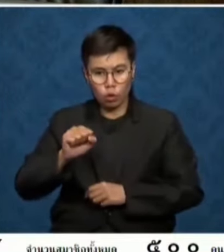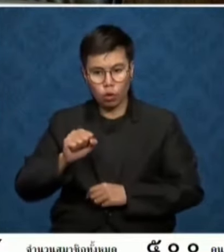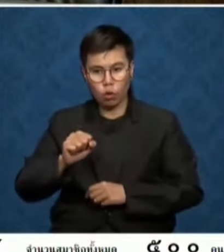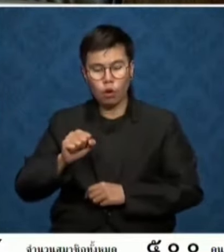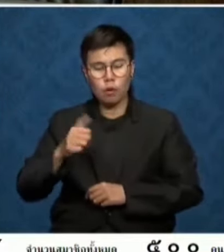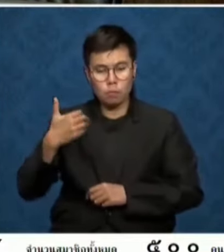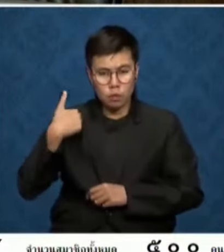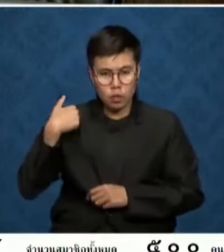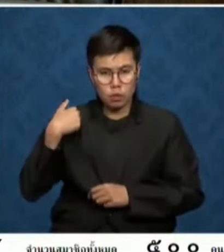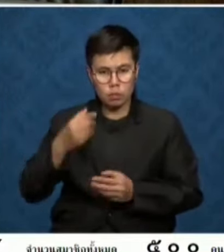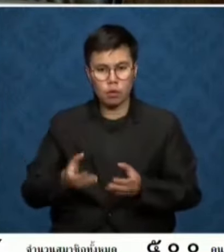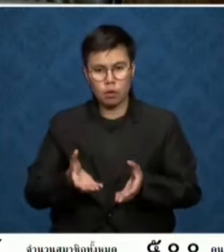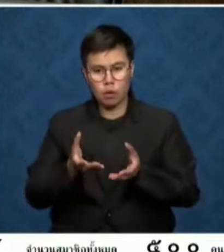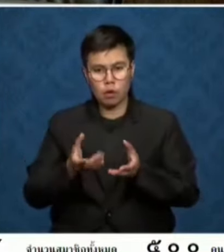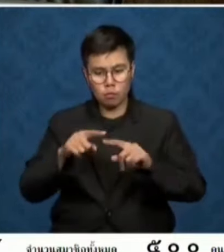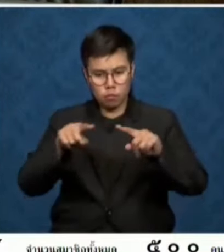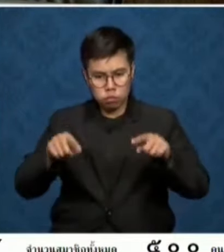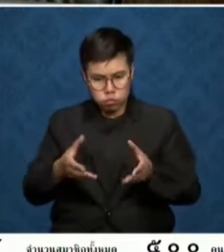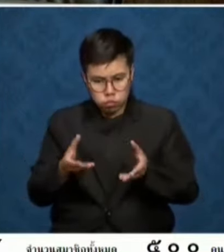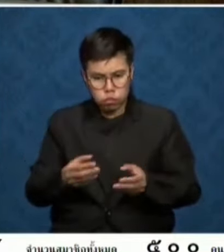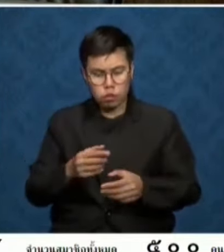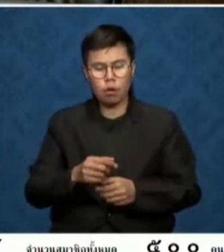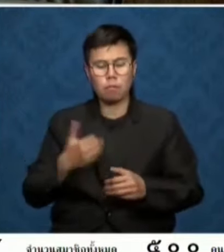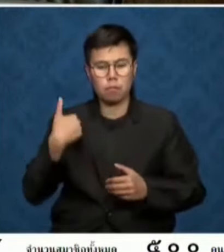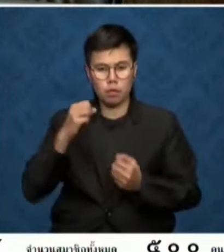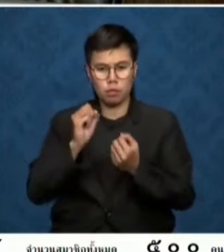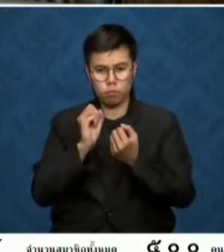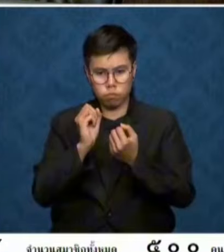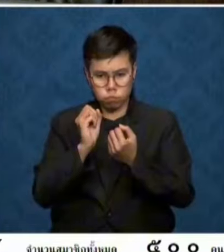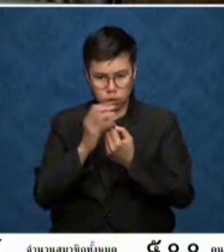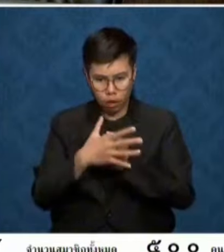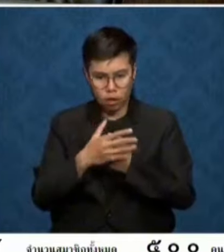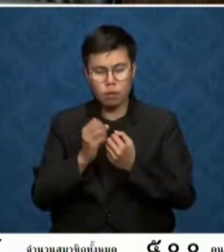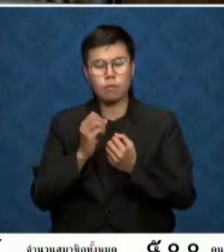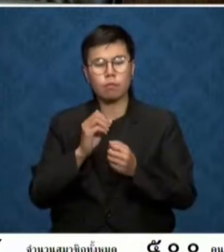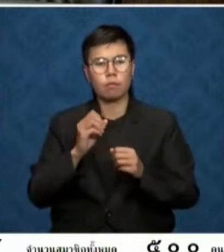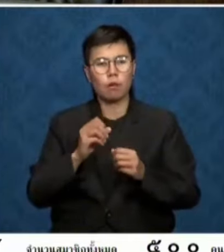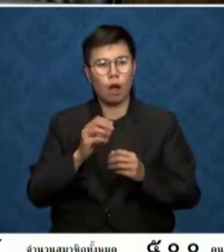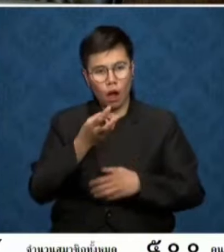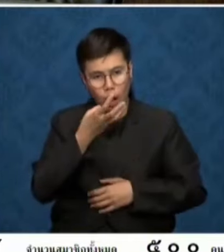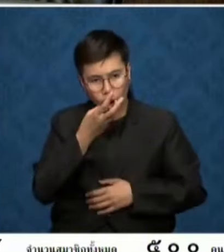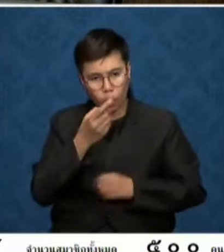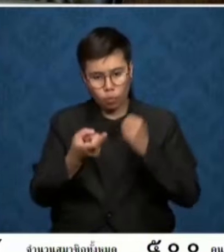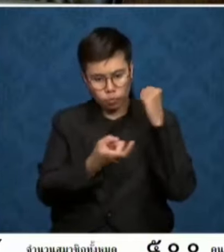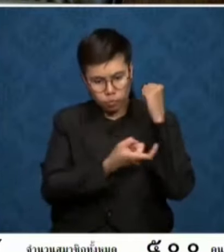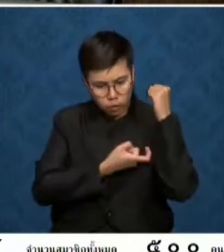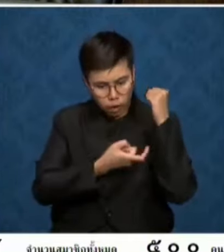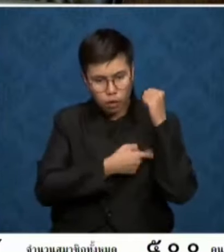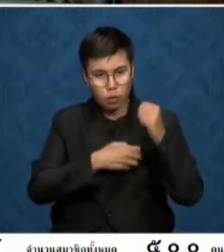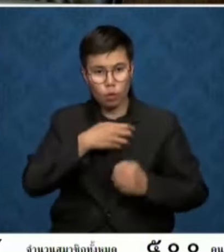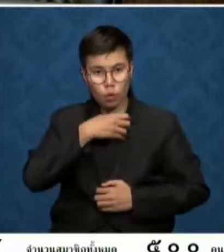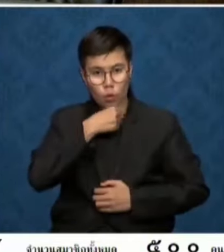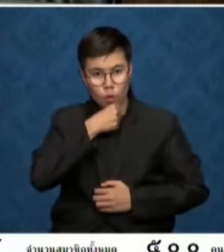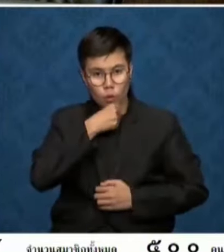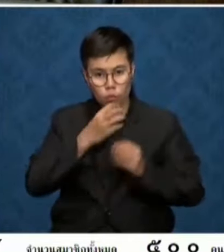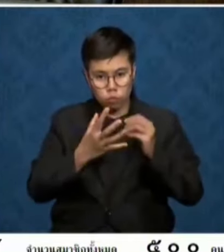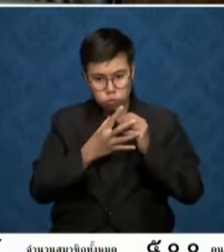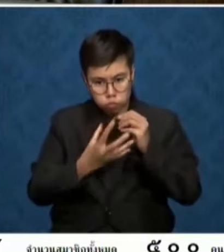ที่มีพื้นที่เกี่ยวกับเกษตรกรผลไม้พืชผลทางเกษตรข้าวยางส้มรองก